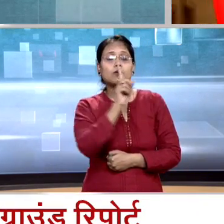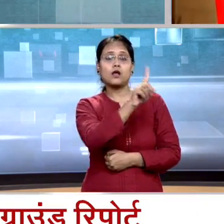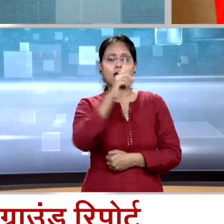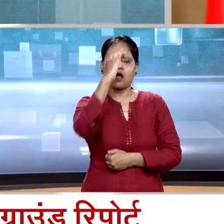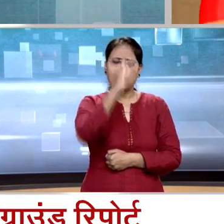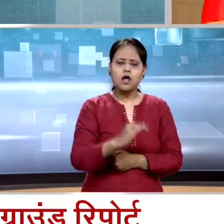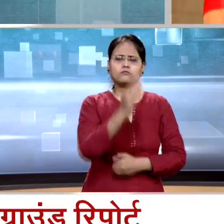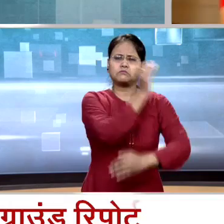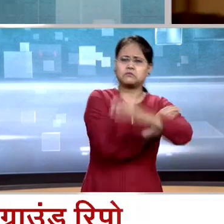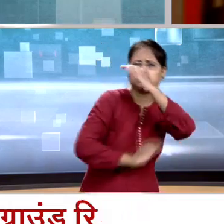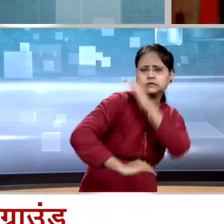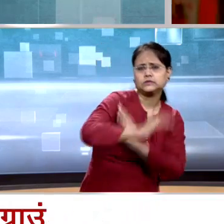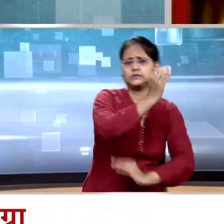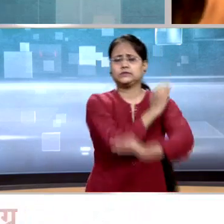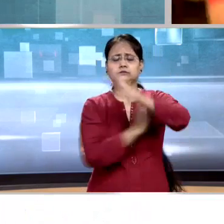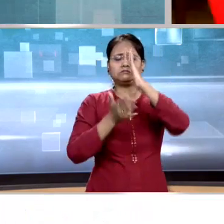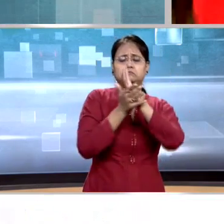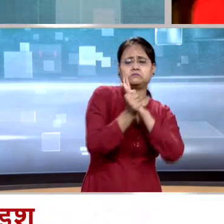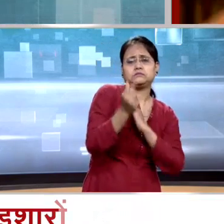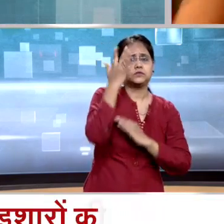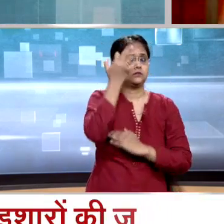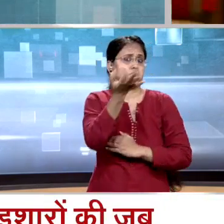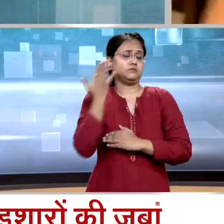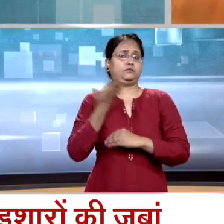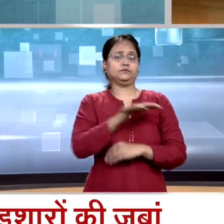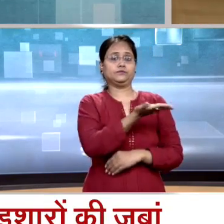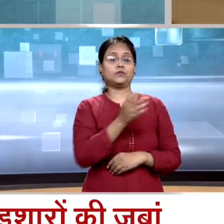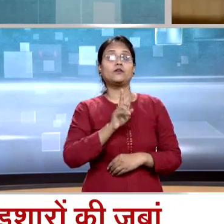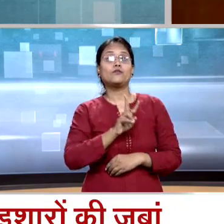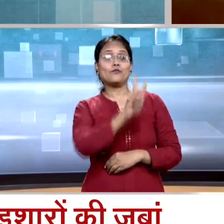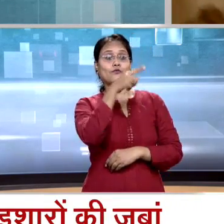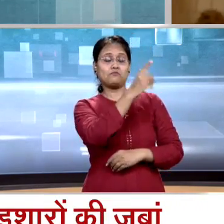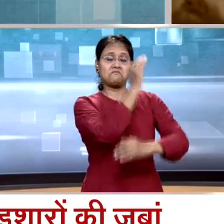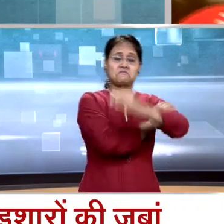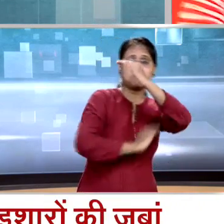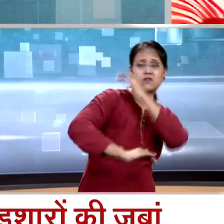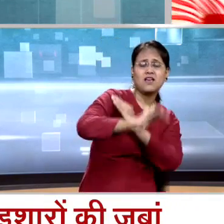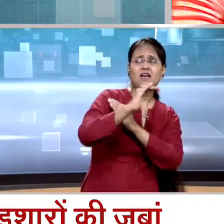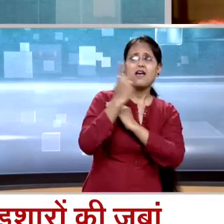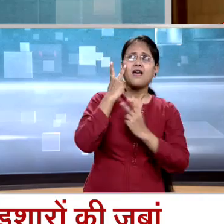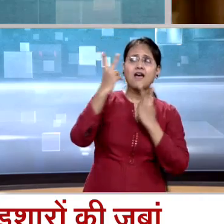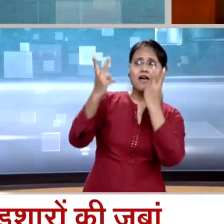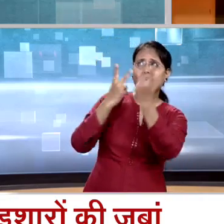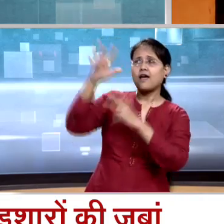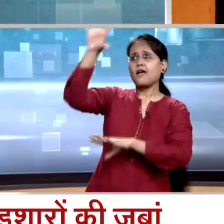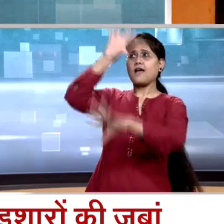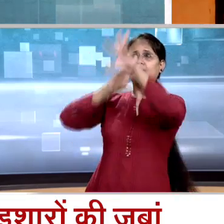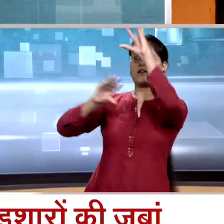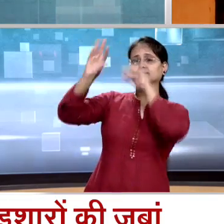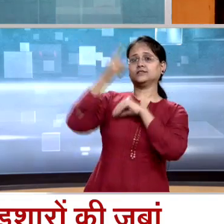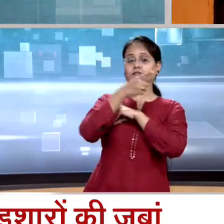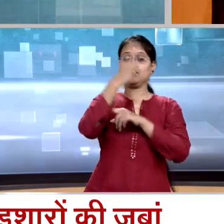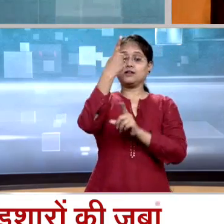से ही वो कुश्ती के दांवपेच में माहिर हैं। वीरेंद्र ने कुश्ती देखकर ही सीखी है और